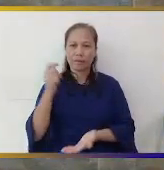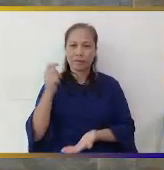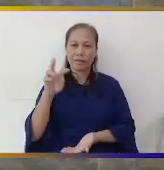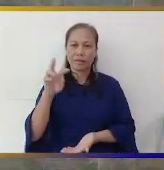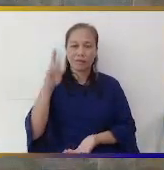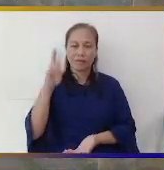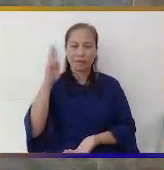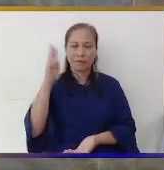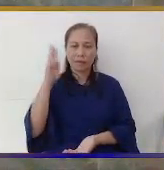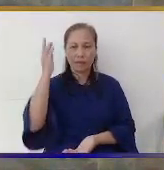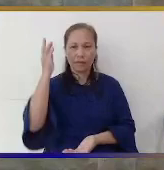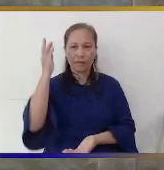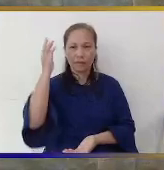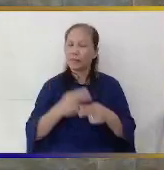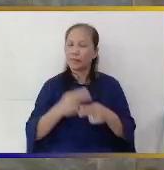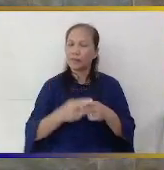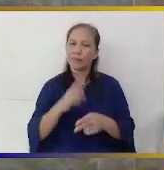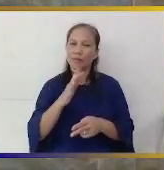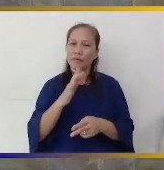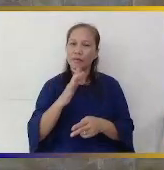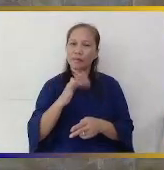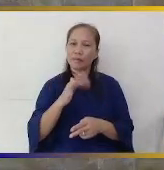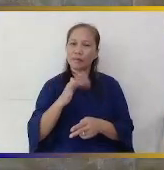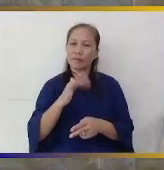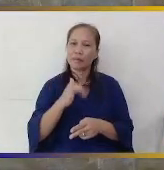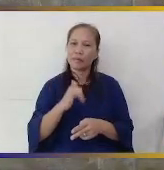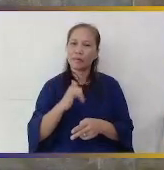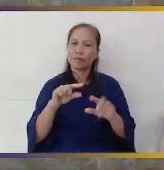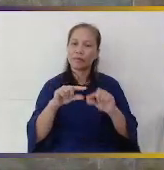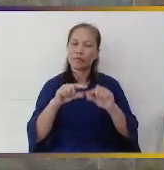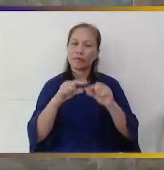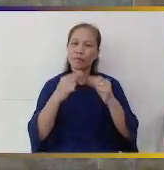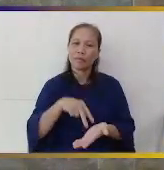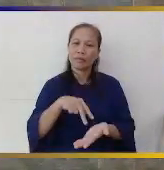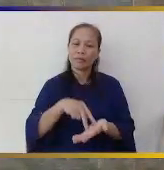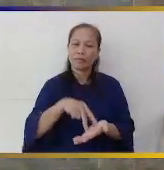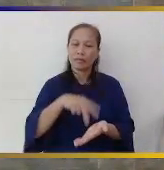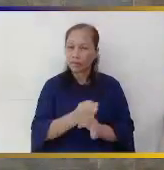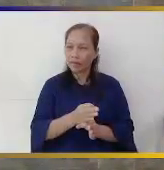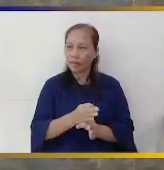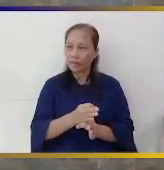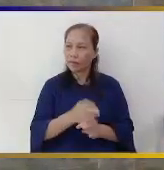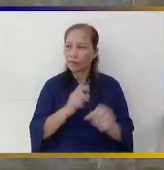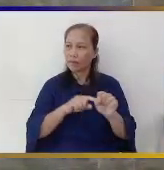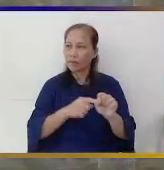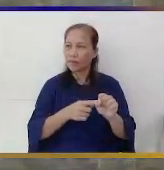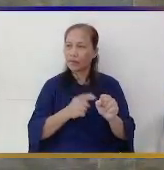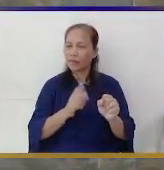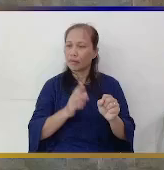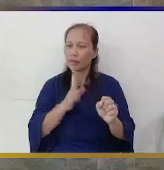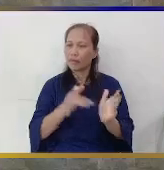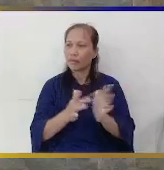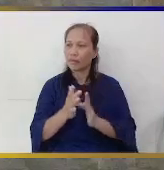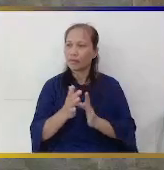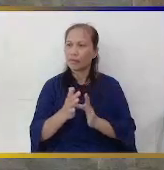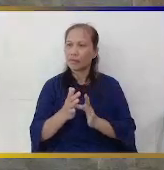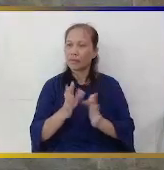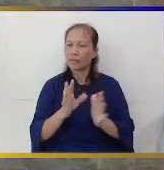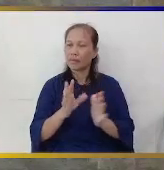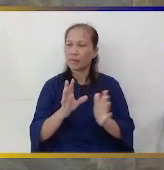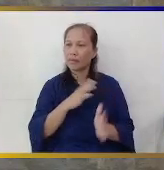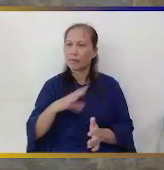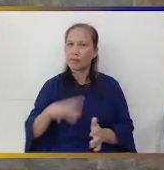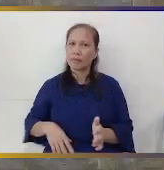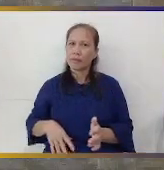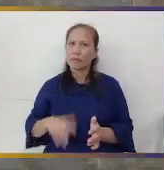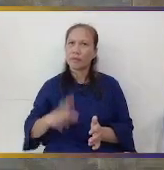pinangalanan nila ang mga grupo na naninindigan sa pananampalatayang sinimulan ng Panginoong jesukristo ng catar na ang